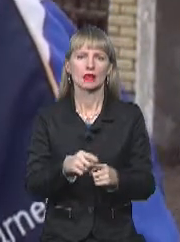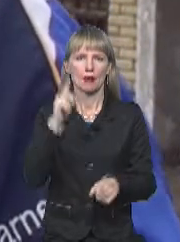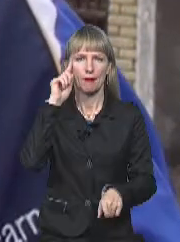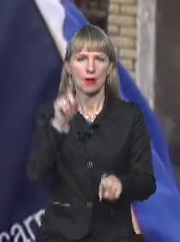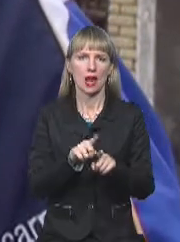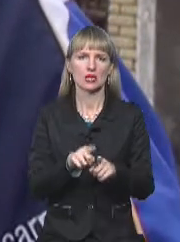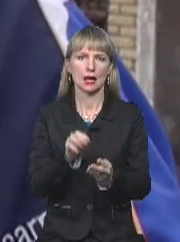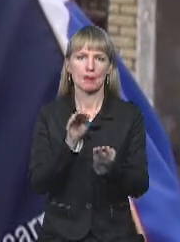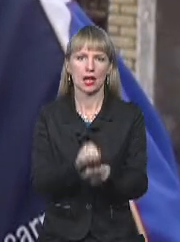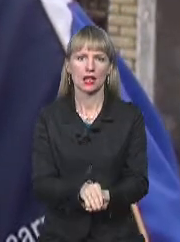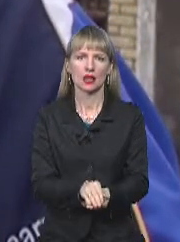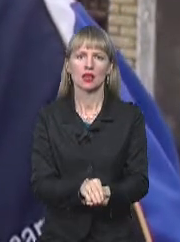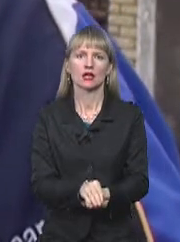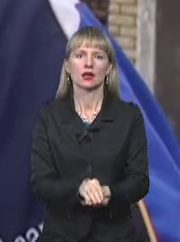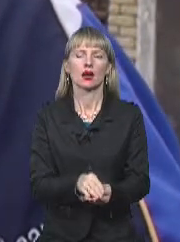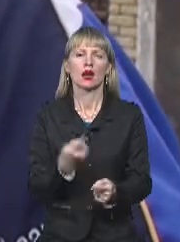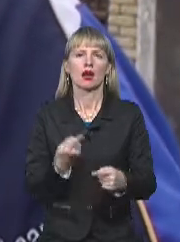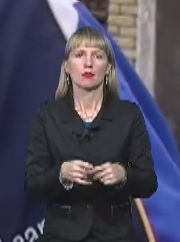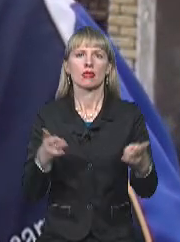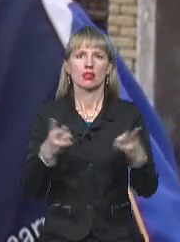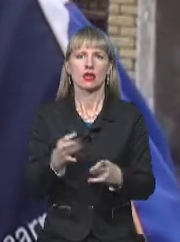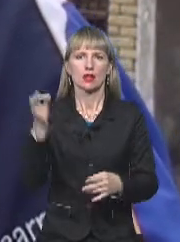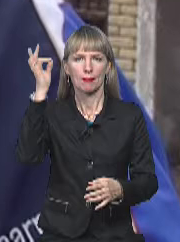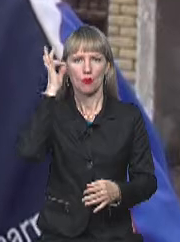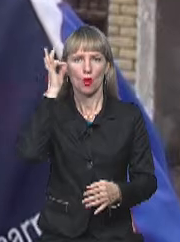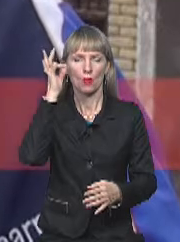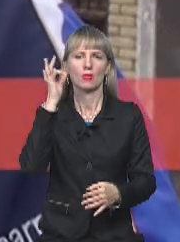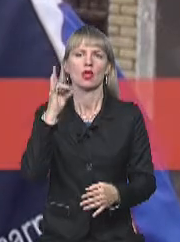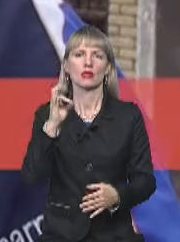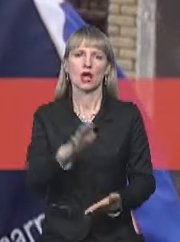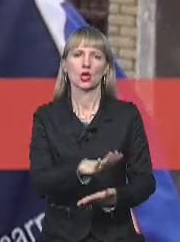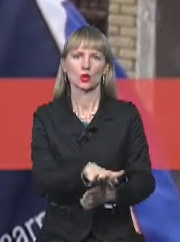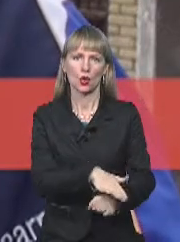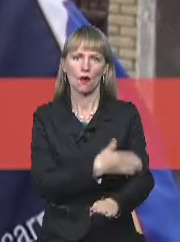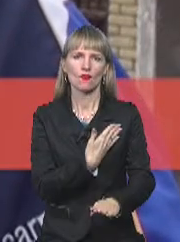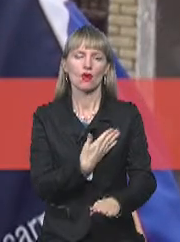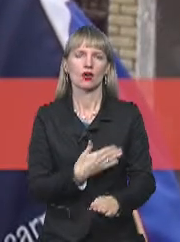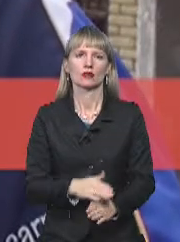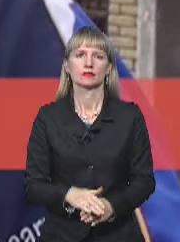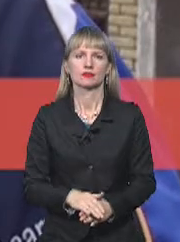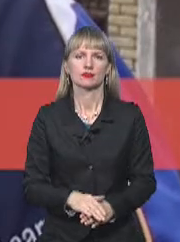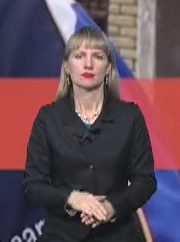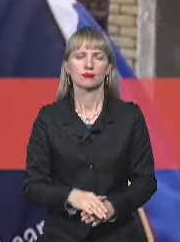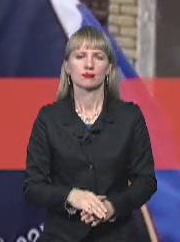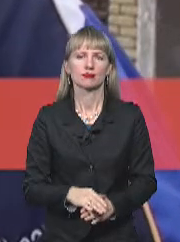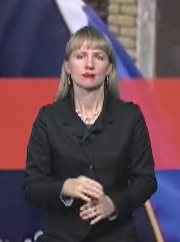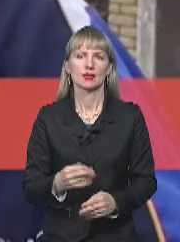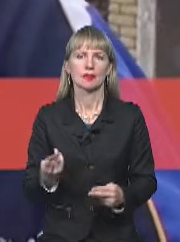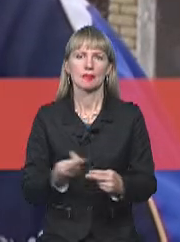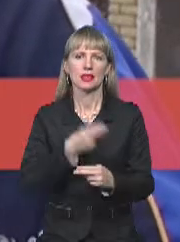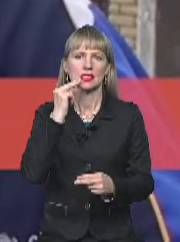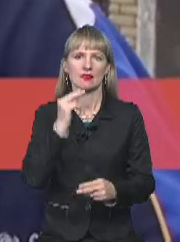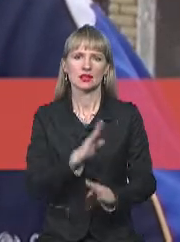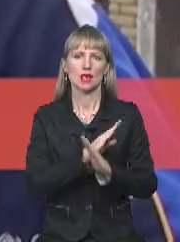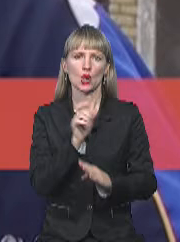могилою. Надо пам'ятати, об этом надо пам'ятати і пам'ятати надовго. Треба пам'ятати, надовго пам'ятати. Безневинно загиблі люди тут